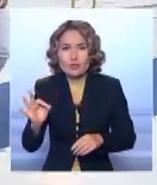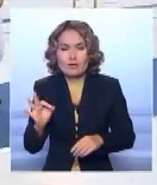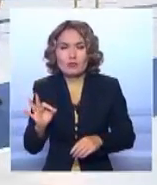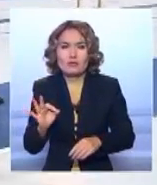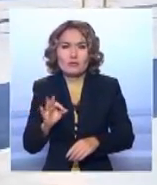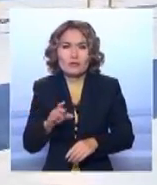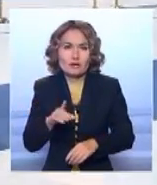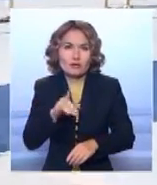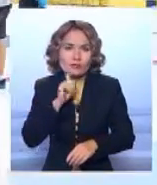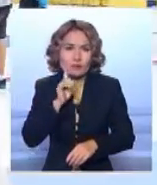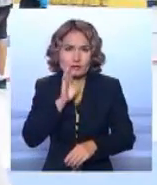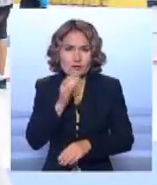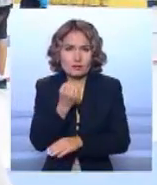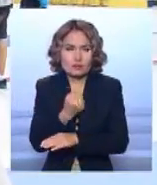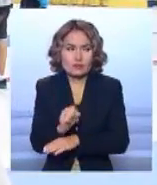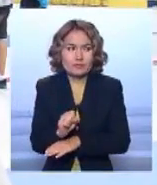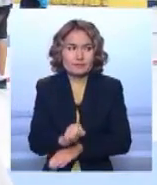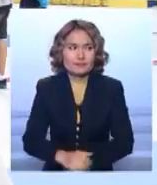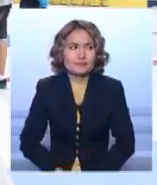ұтты.